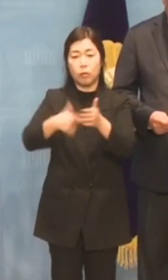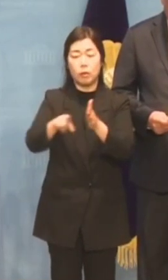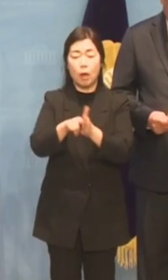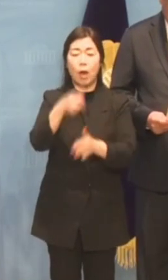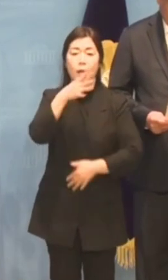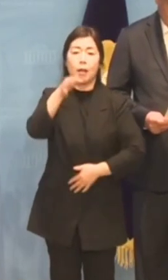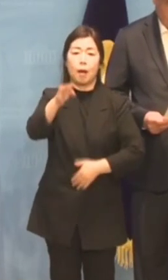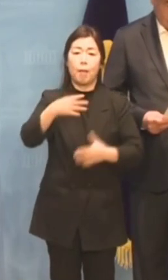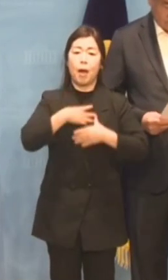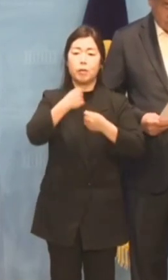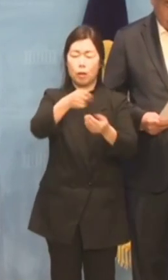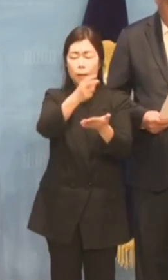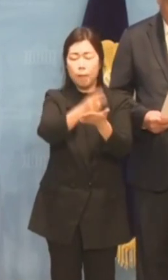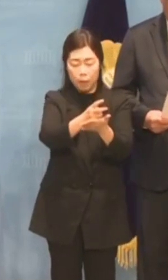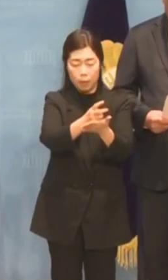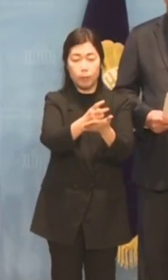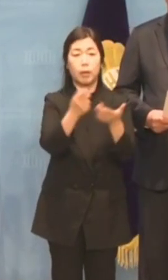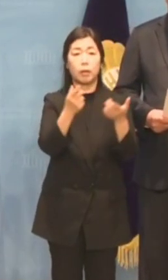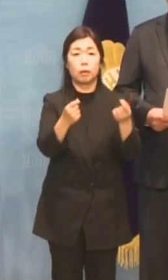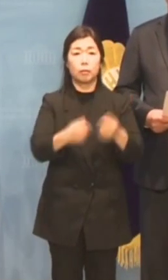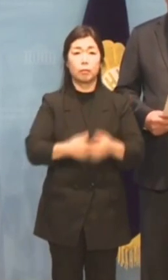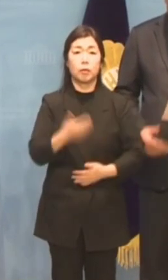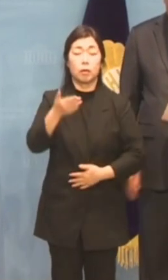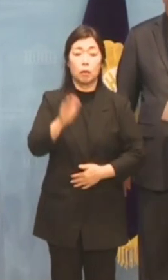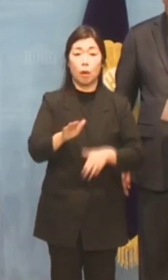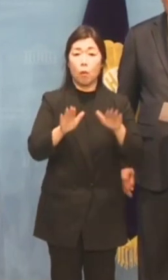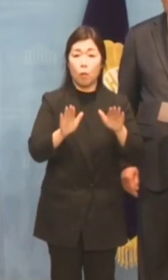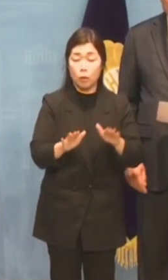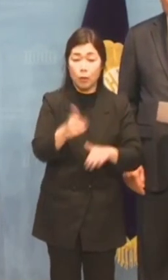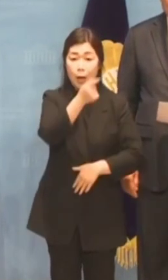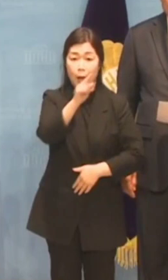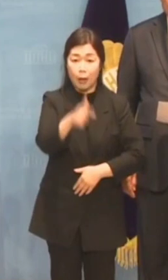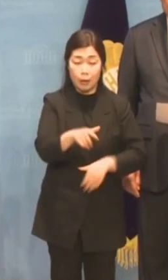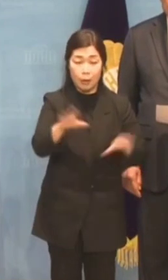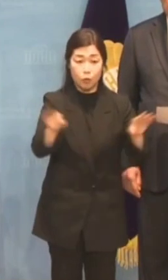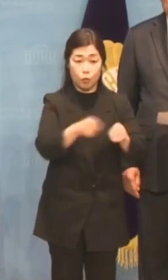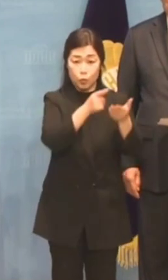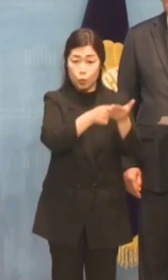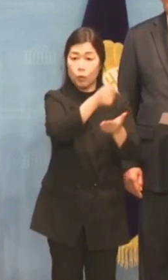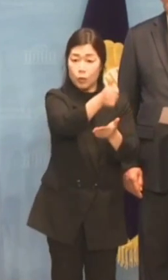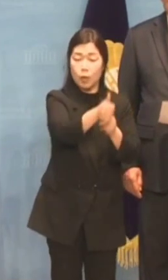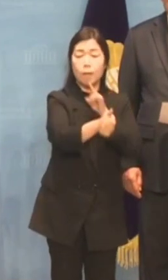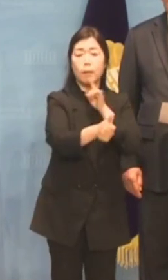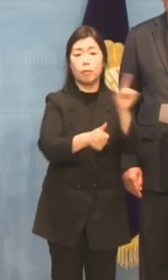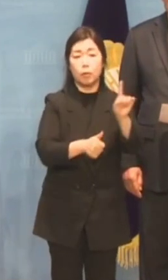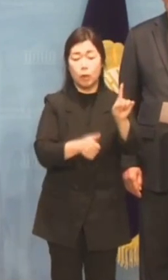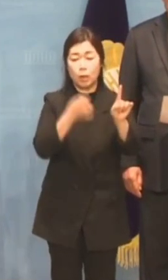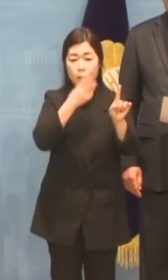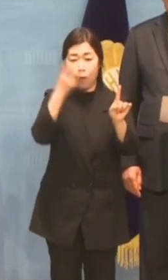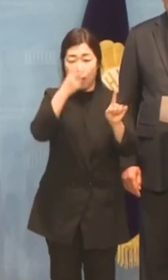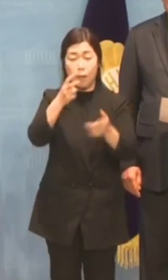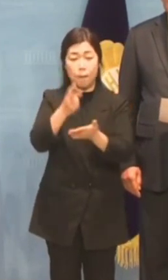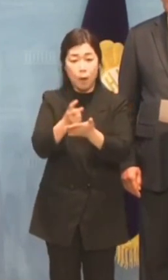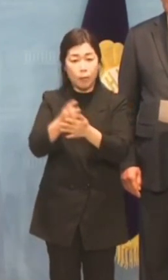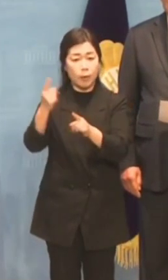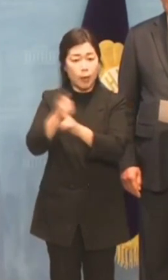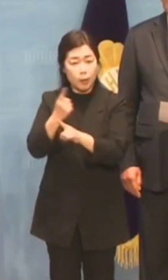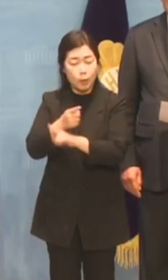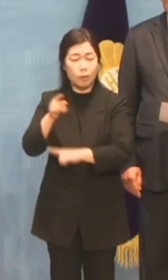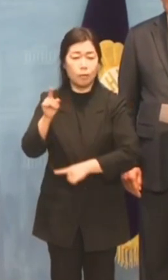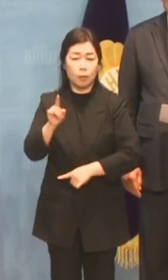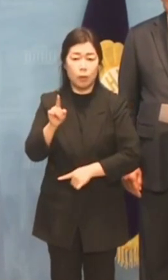가격 안정화법입니다. 그런데 오늘 한덕수 총리는 양곡관리법 개정안의 한